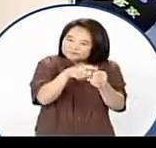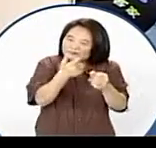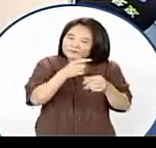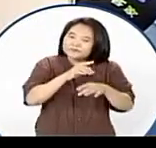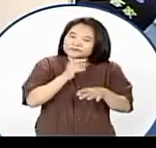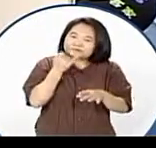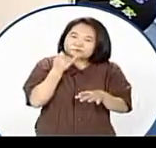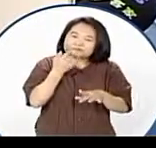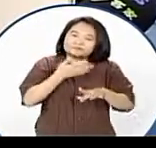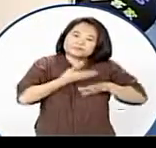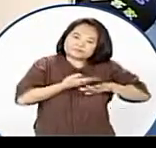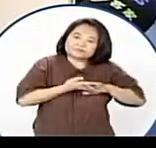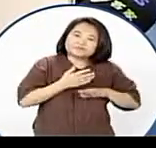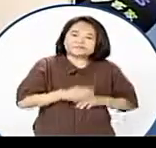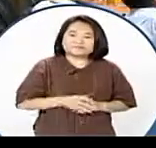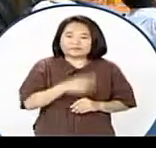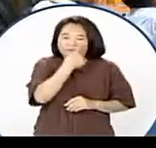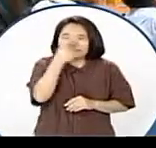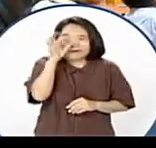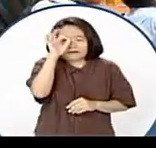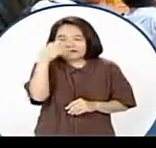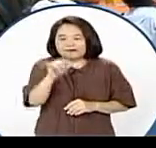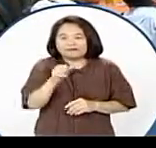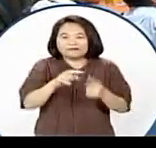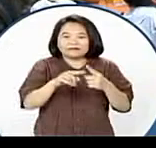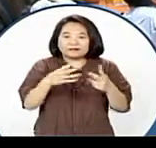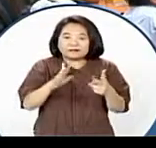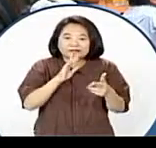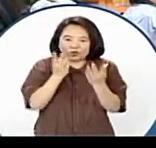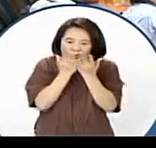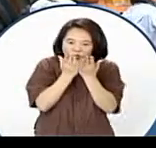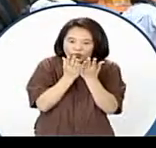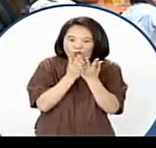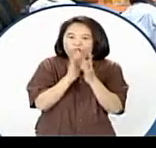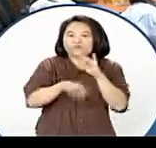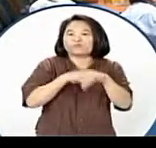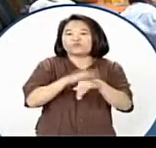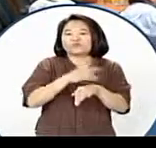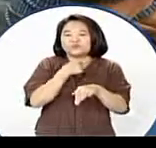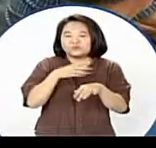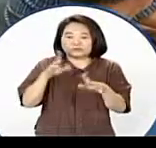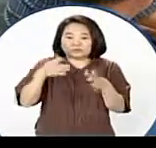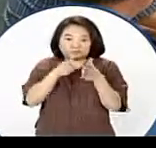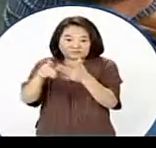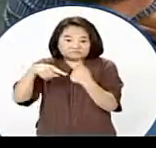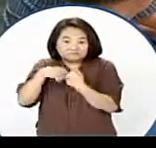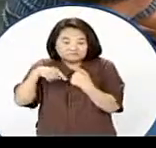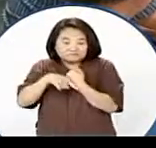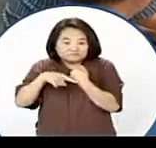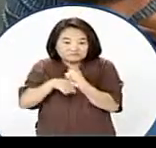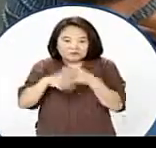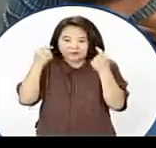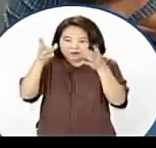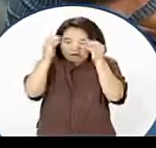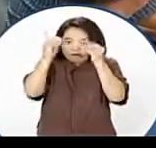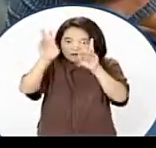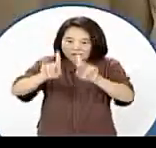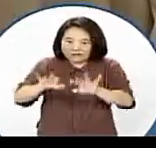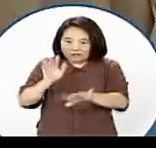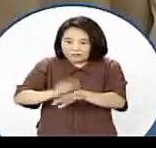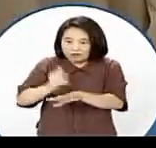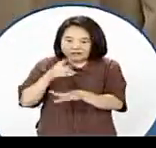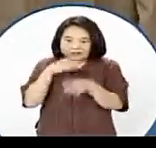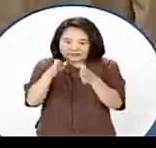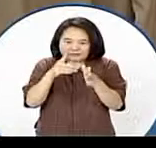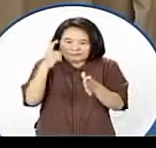心。 就算看不到的，也还在客厅爱完成行业，以准备研究的方向，用的按多年来的自贡专业，